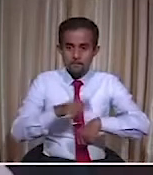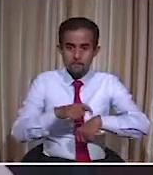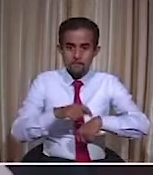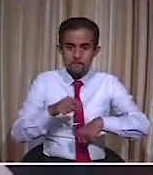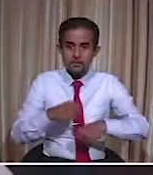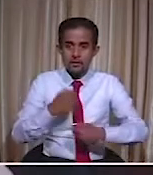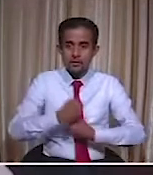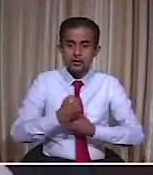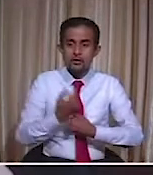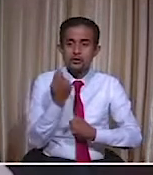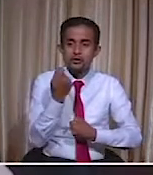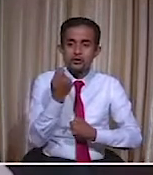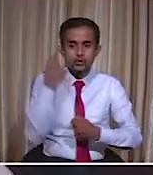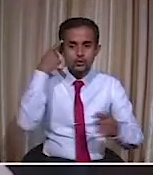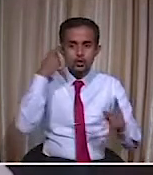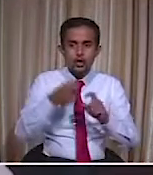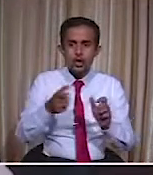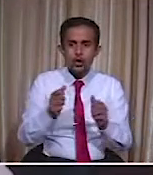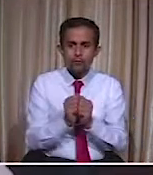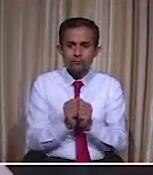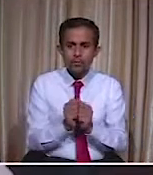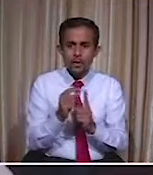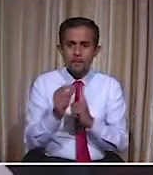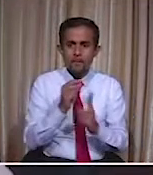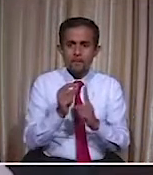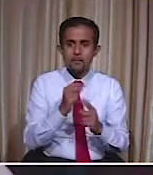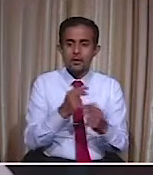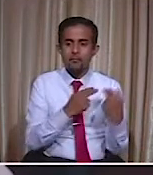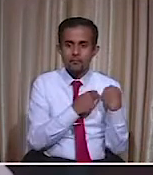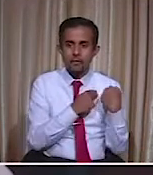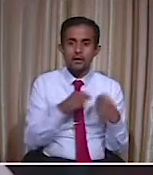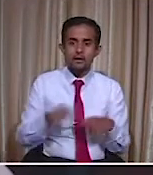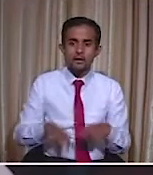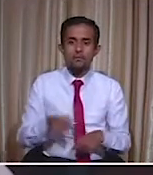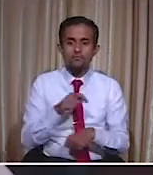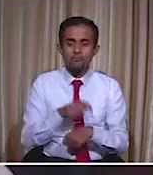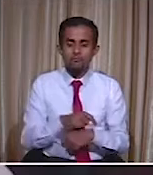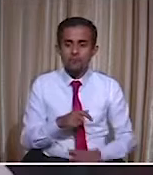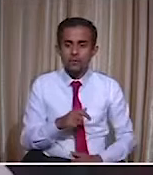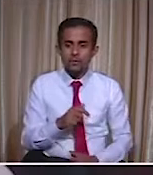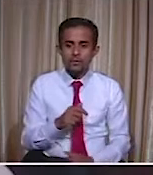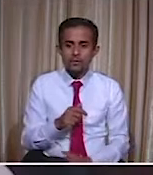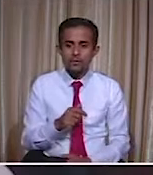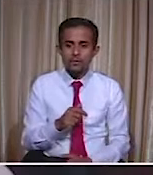මේ රාජ්‍ය මුදල් පිළිබඳ කාරණේ තියෙන්නේ පාර්ලිමේන්තුවට. එහෙම තියෙන වෙලාවක